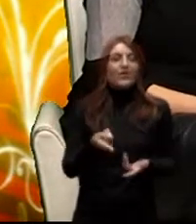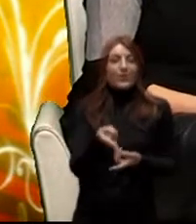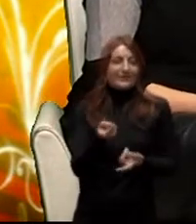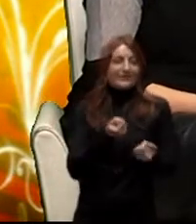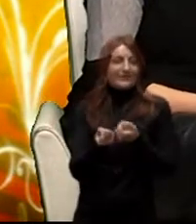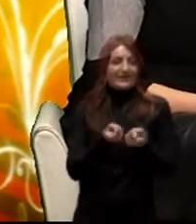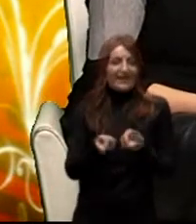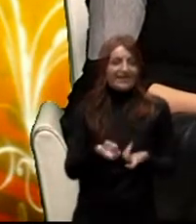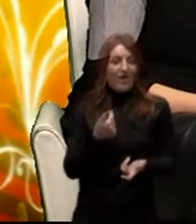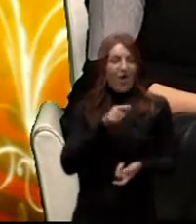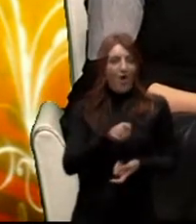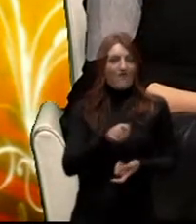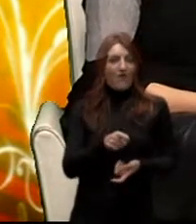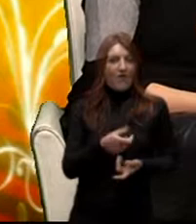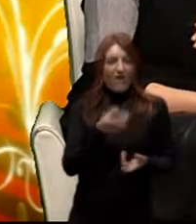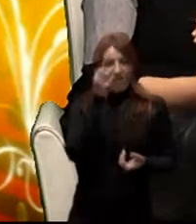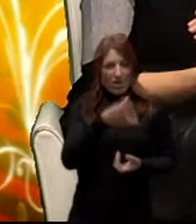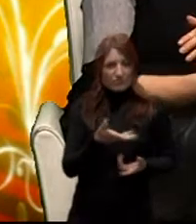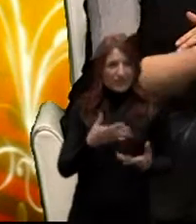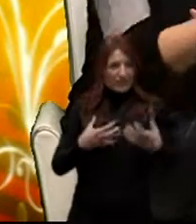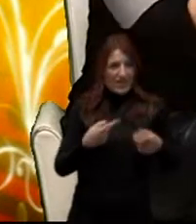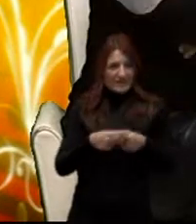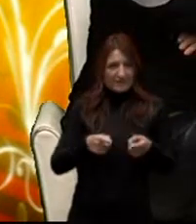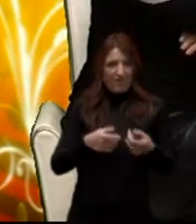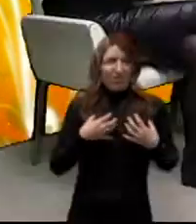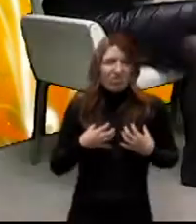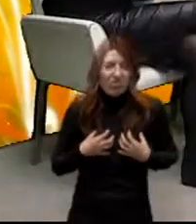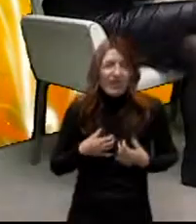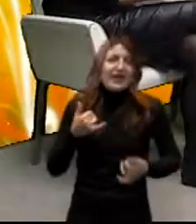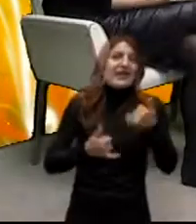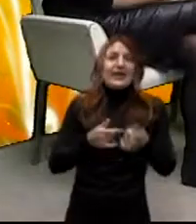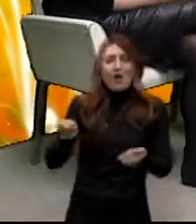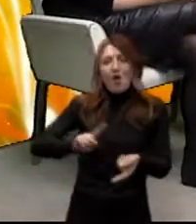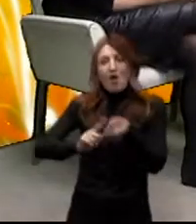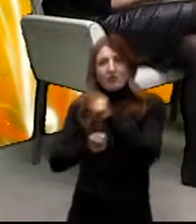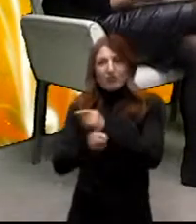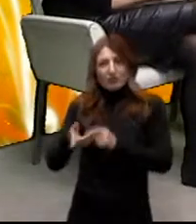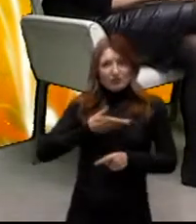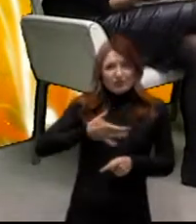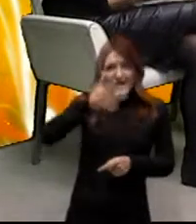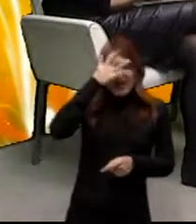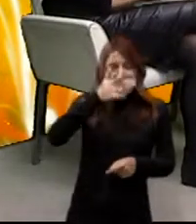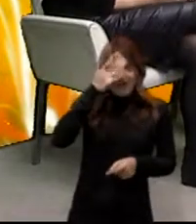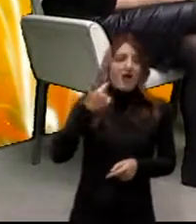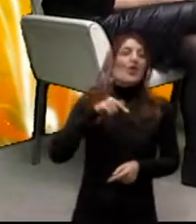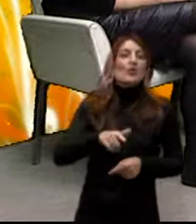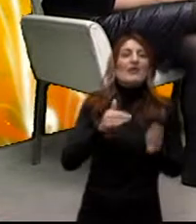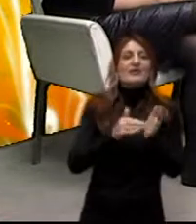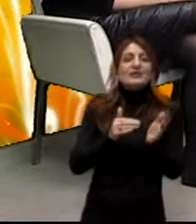izaziva. Jel? Da li tako jedno raspoloženje, evo držanje ili držanje izaziva nekakvu glavobolju. U svakom slučaju treba